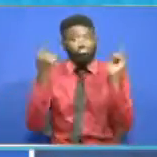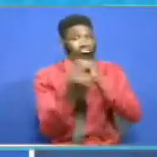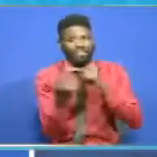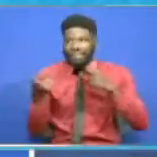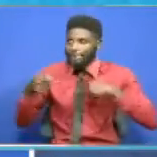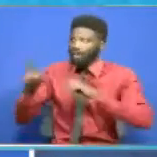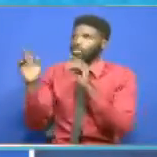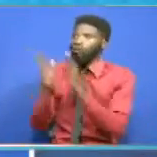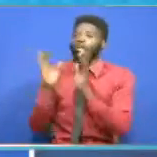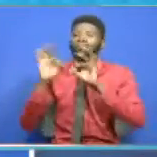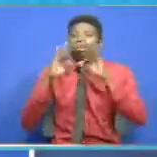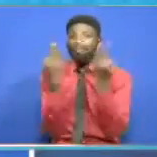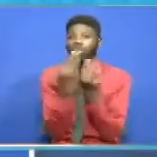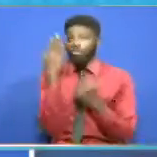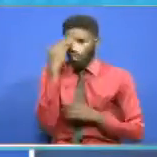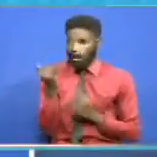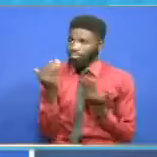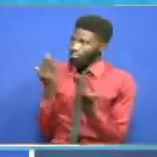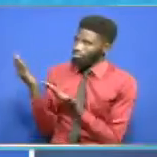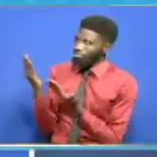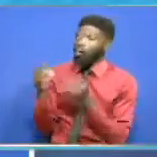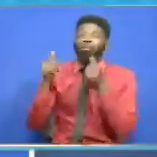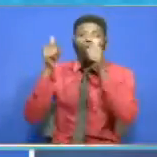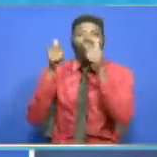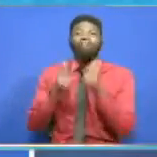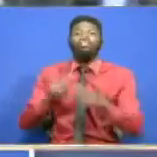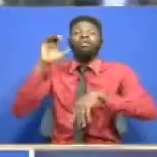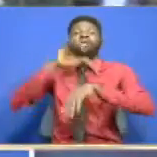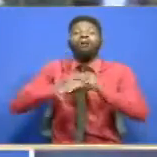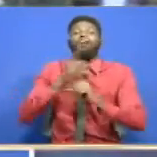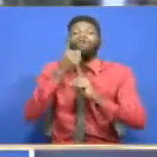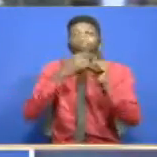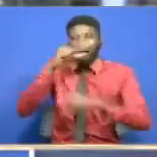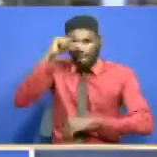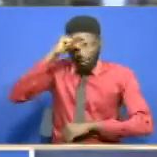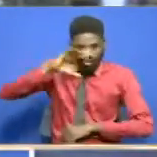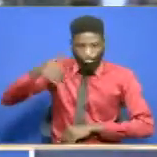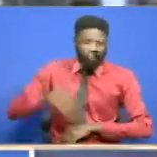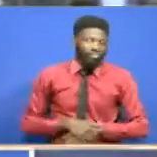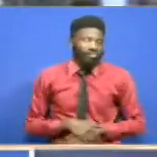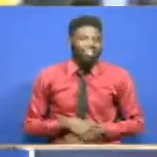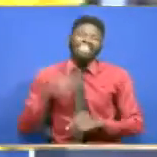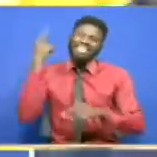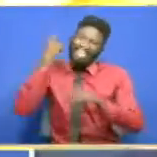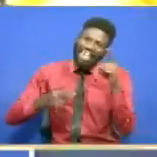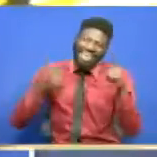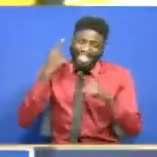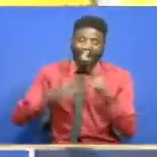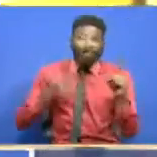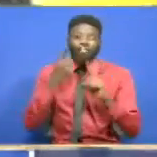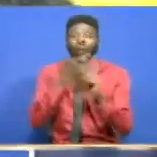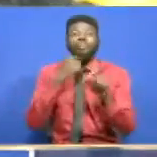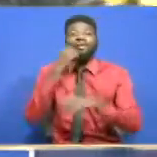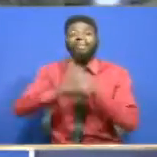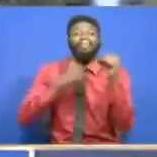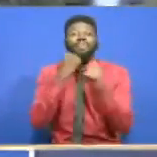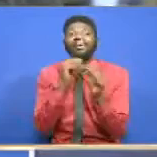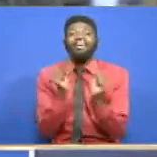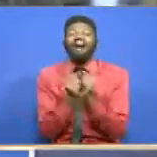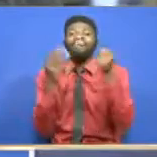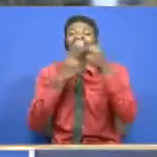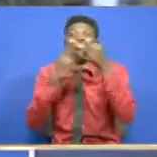family after he received an eviction notice from the county government. Hiyo miaka yote tangia 1998 nimekuwa hapa